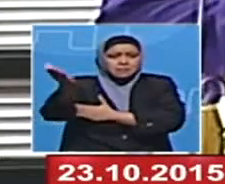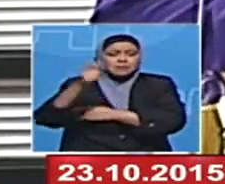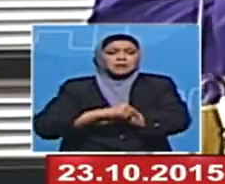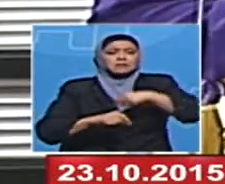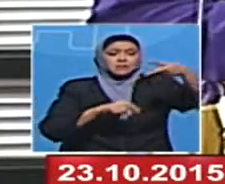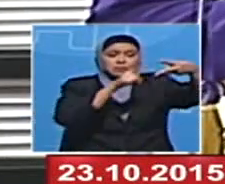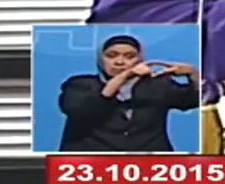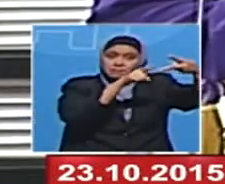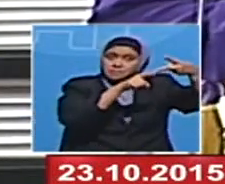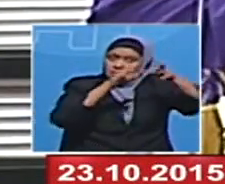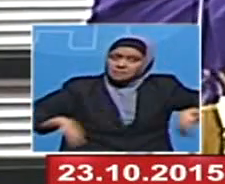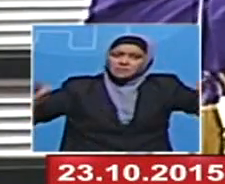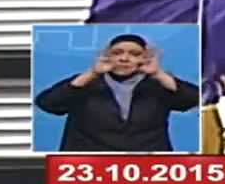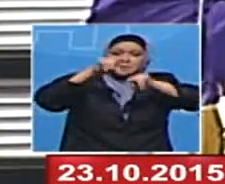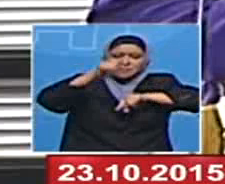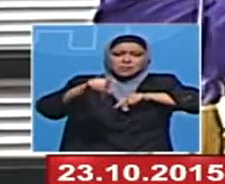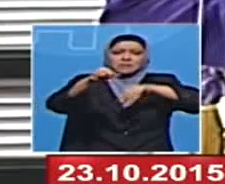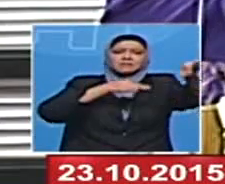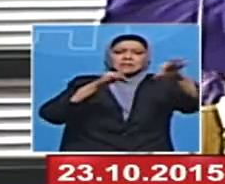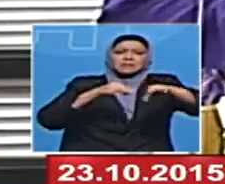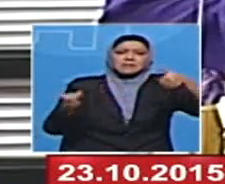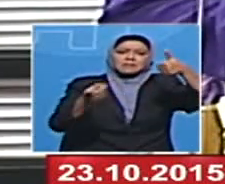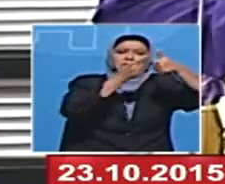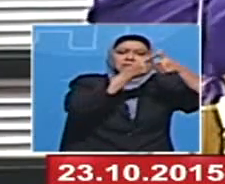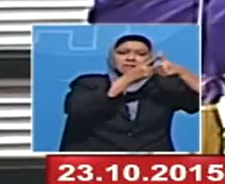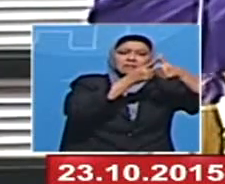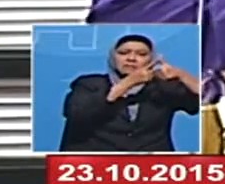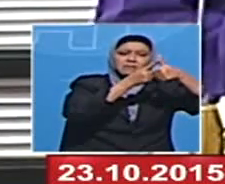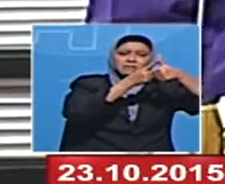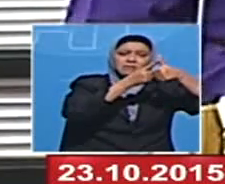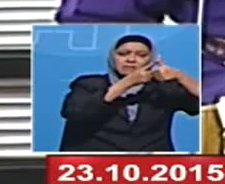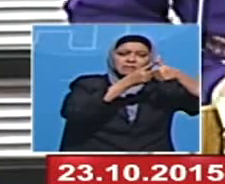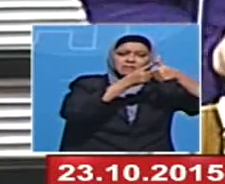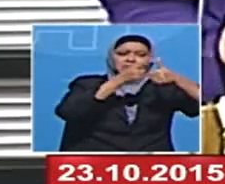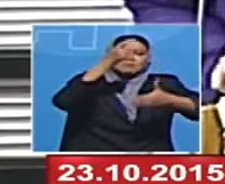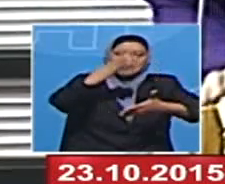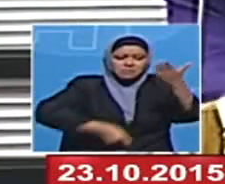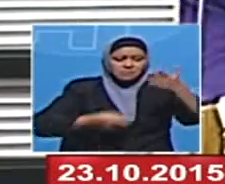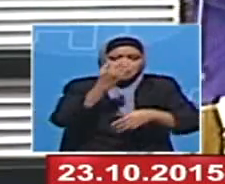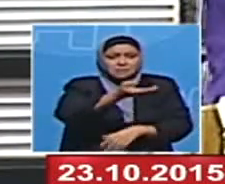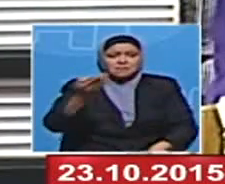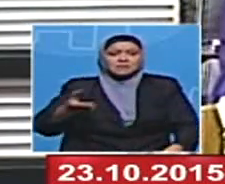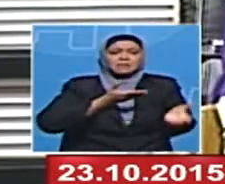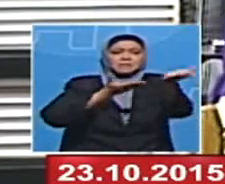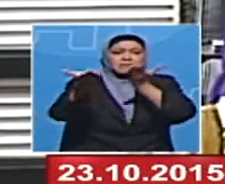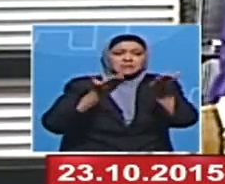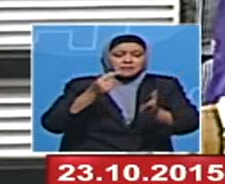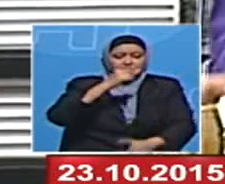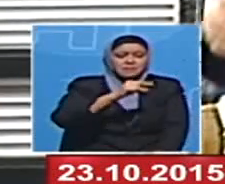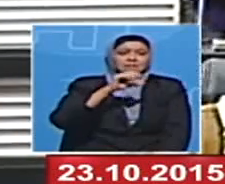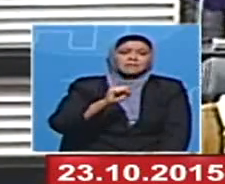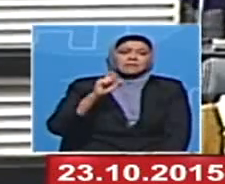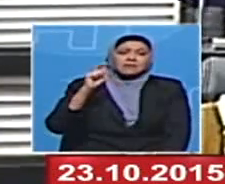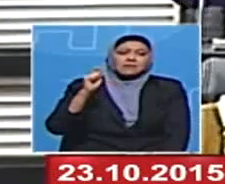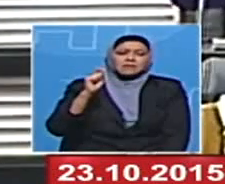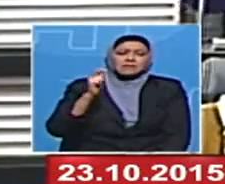wajar diberi penjelasan pertama perkara pertama adalah Cukai barangan dan perkhidmatan atau GST